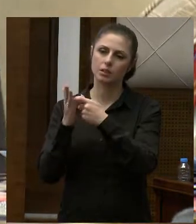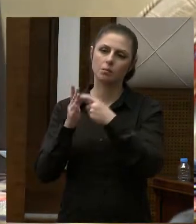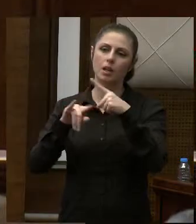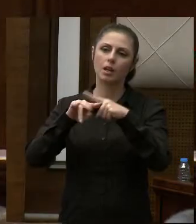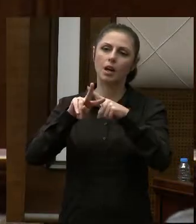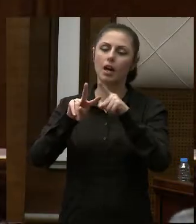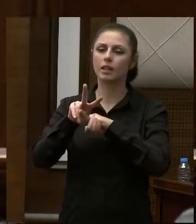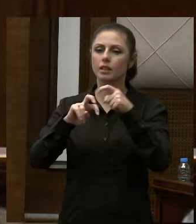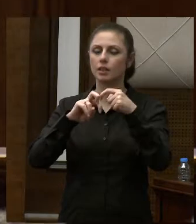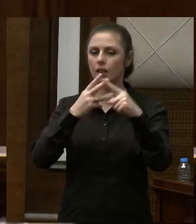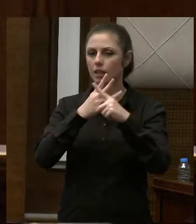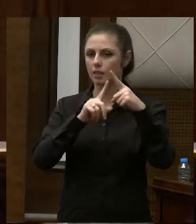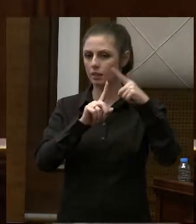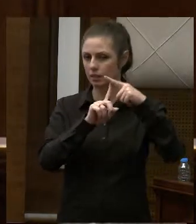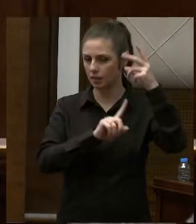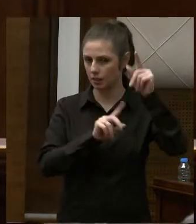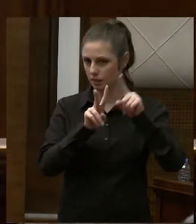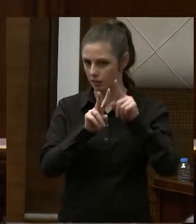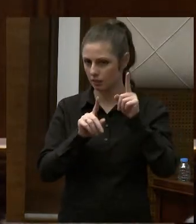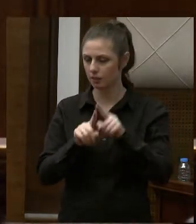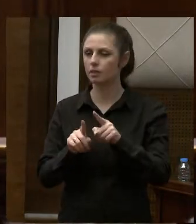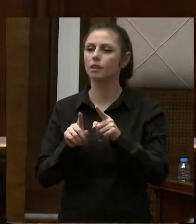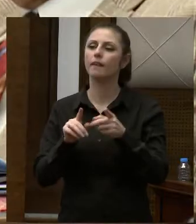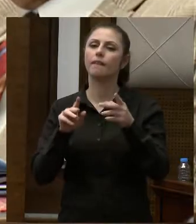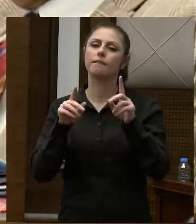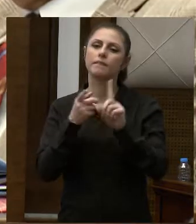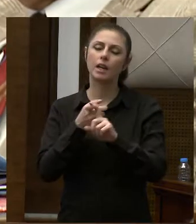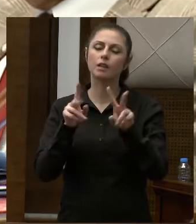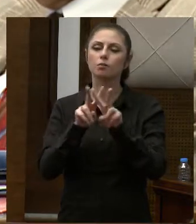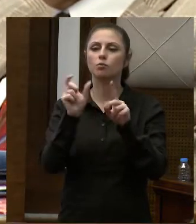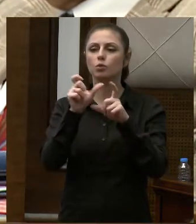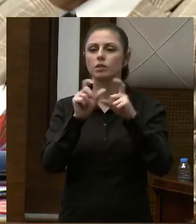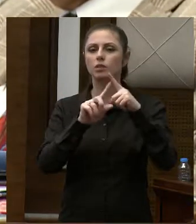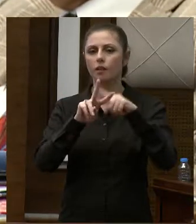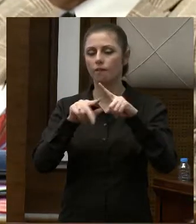Altınok ve Mustafa Aydın.